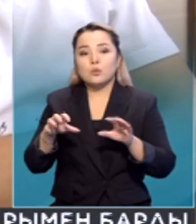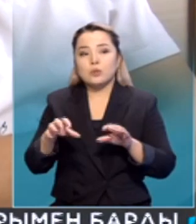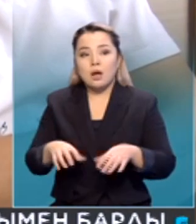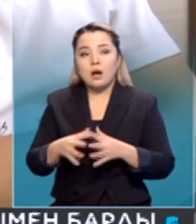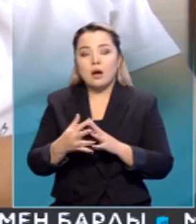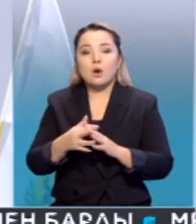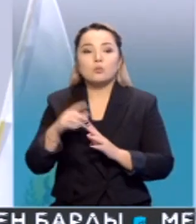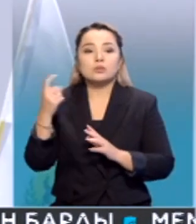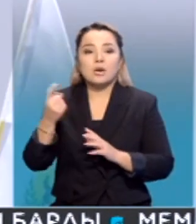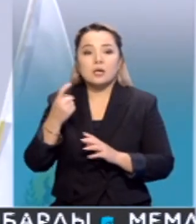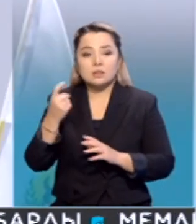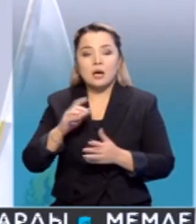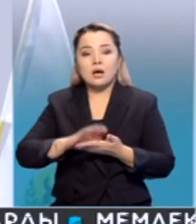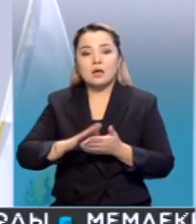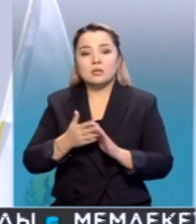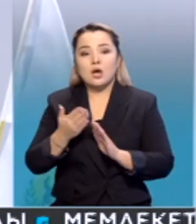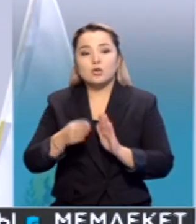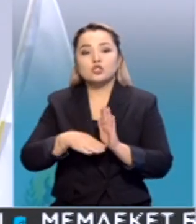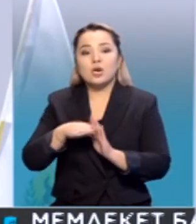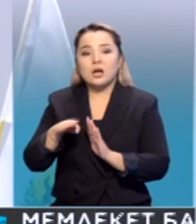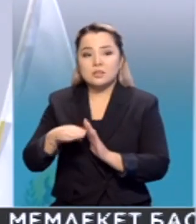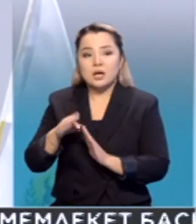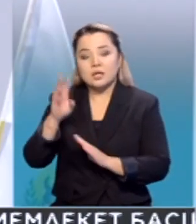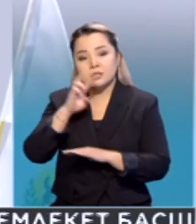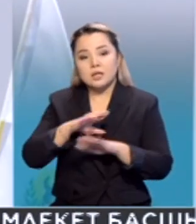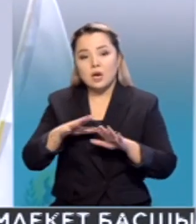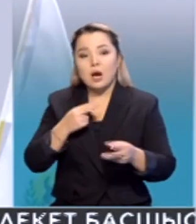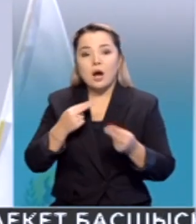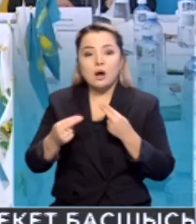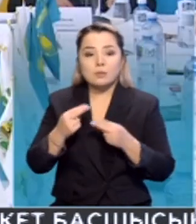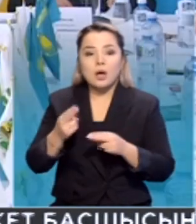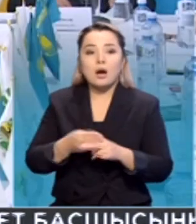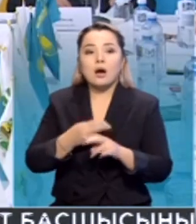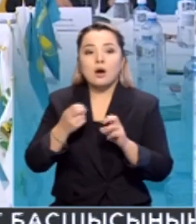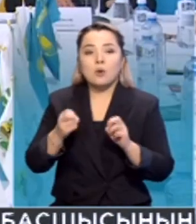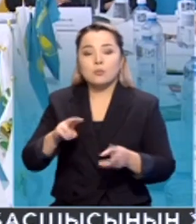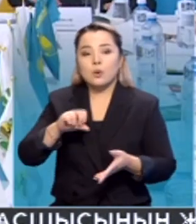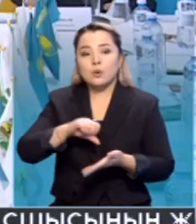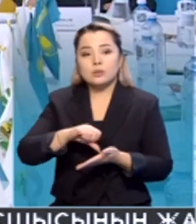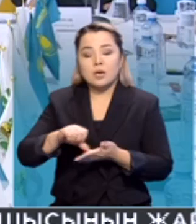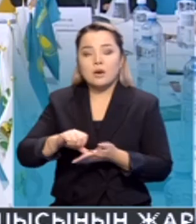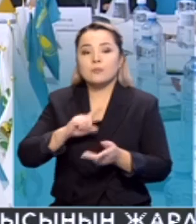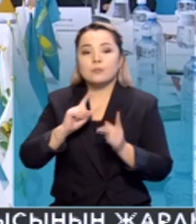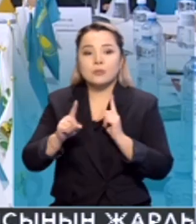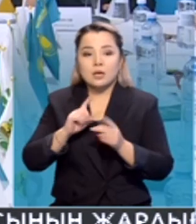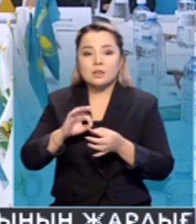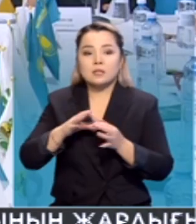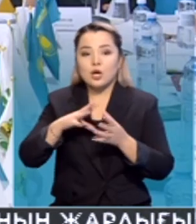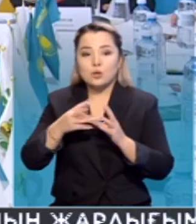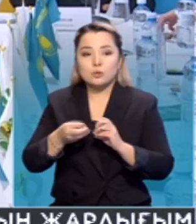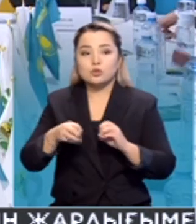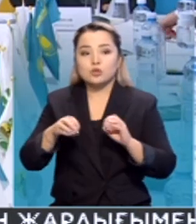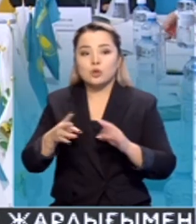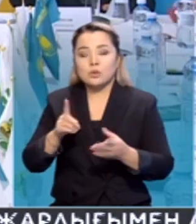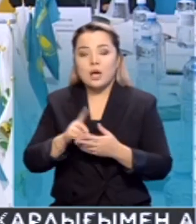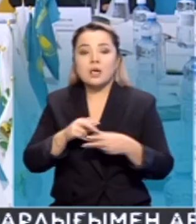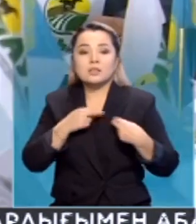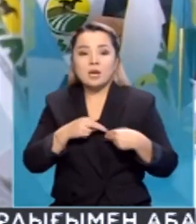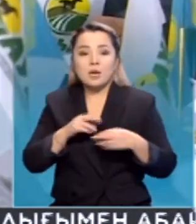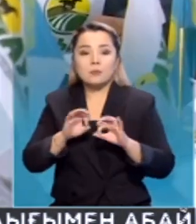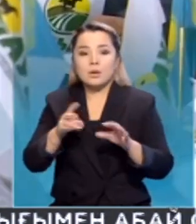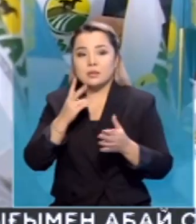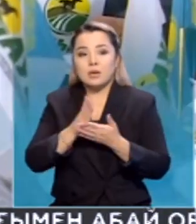ауыл шаруашылығының хал-ахуалын жақсартып, еліміздің азық-түлік қауіпсіздігіне қатысты қордаланған мәселелерді шешу үшін еңбектенетінін